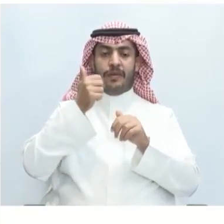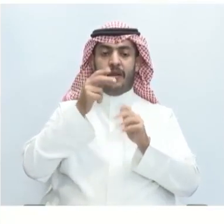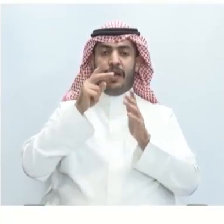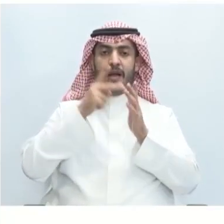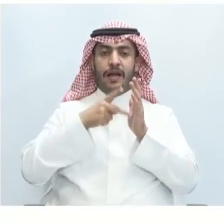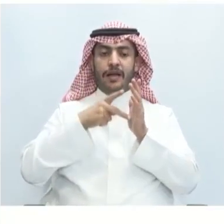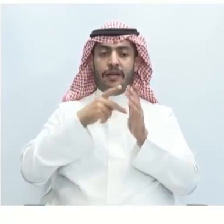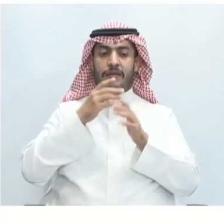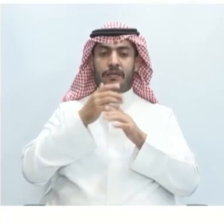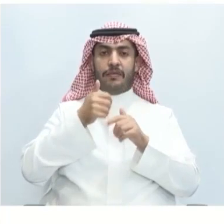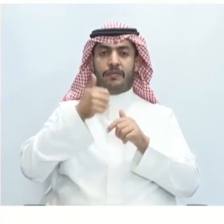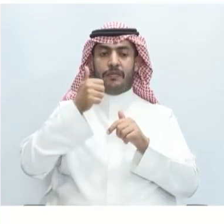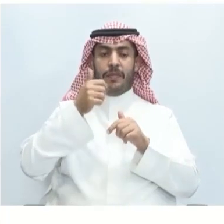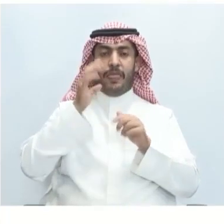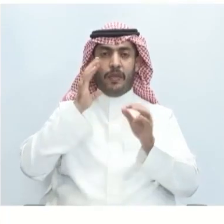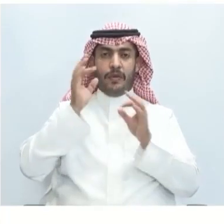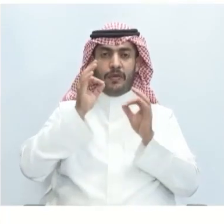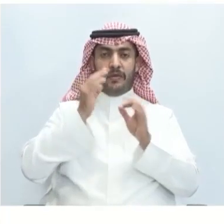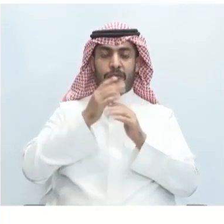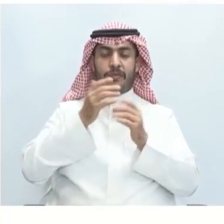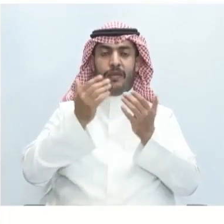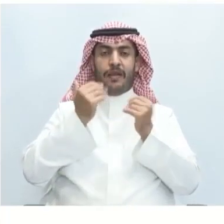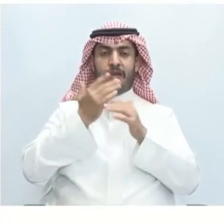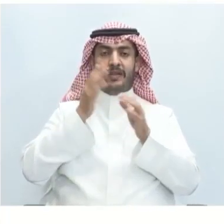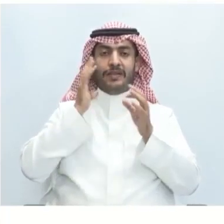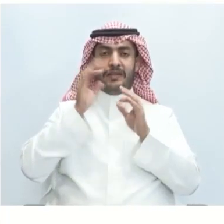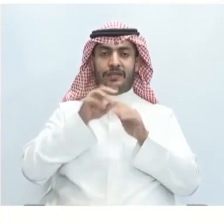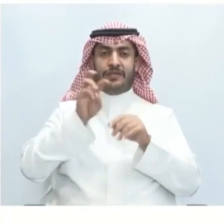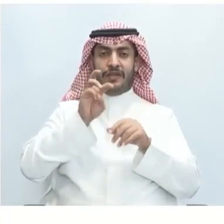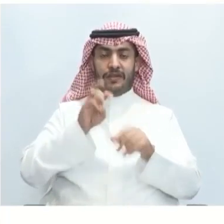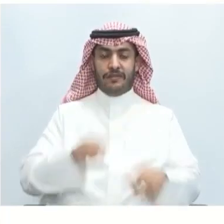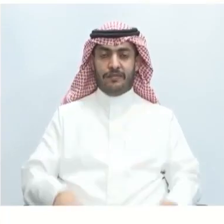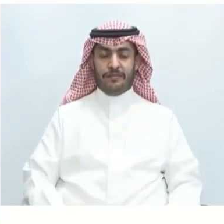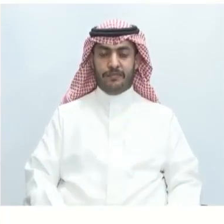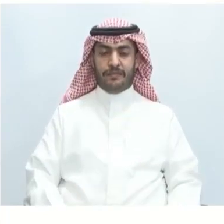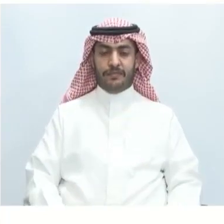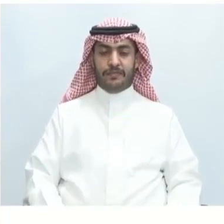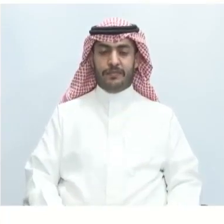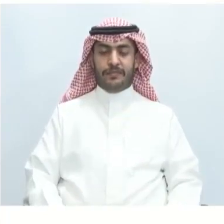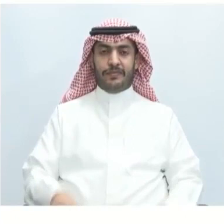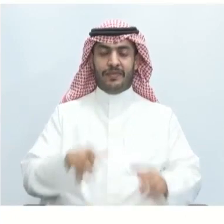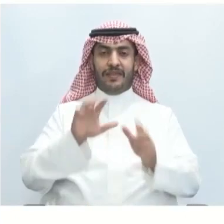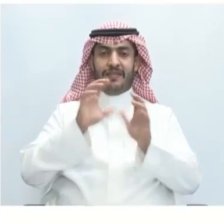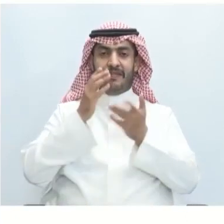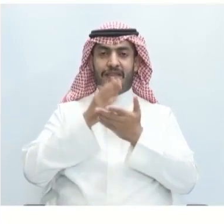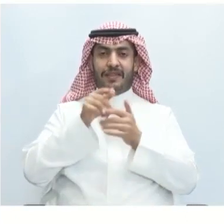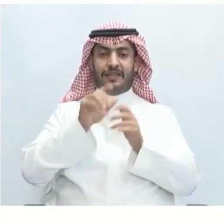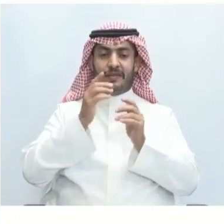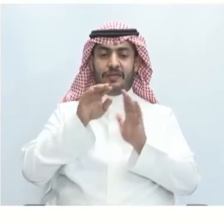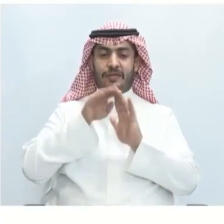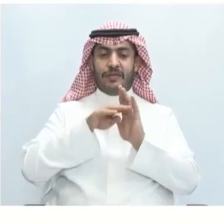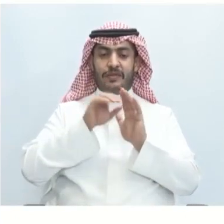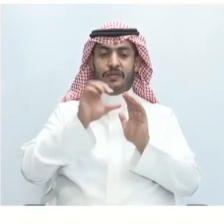قرار بشان الخطط او المتطلبات الاستراتيجيه لهذه الشركه سيركز هذا الفصل ايضا على اداه